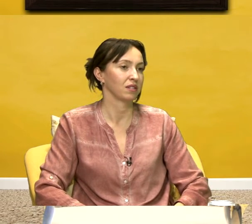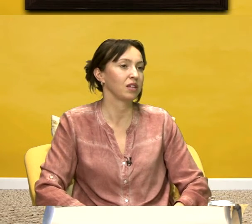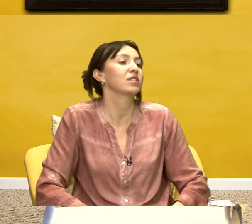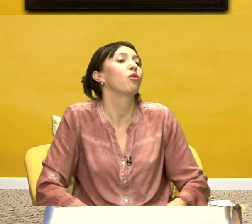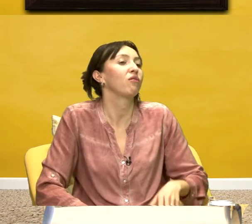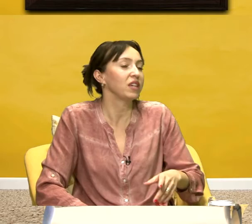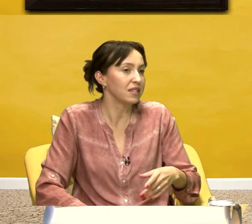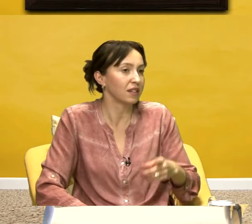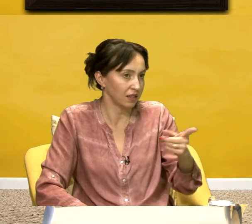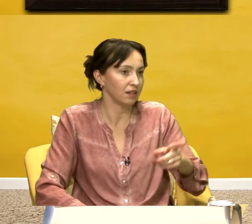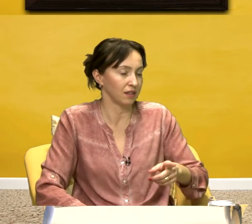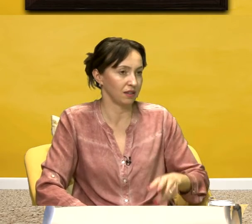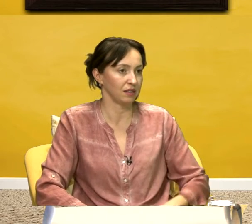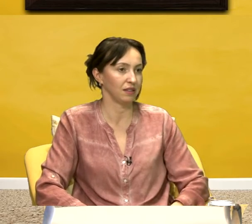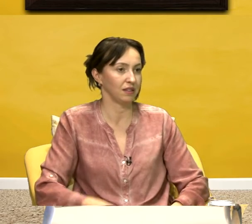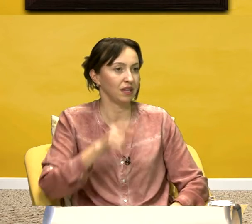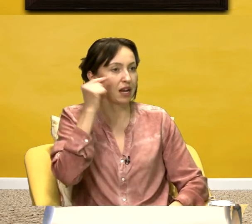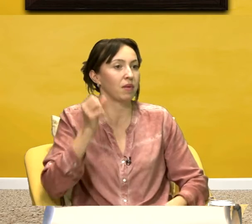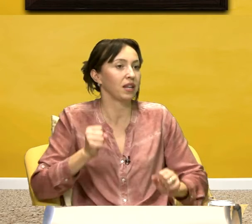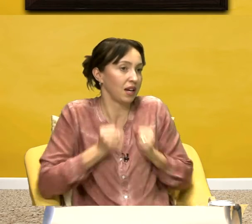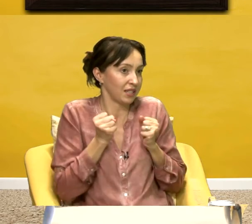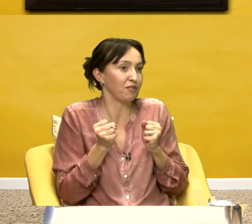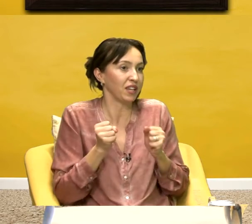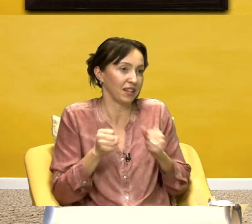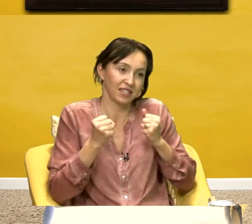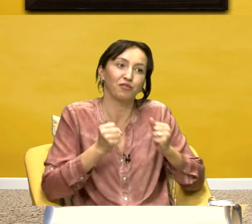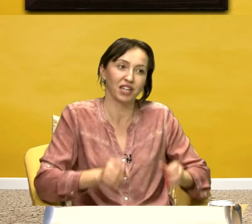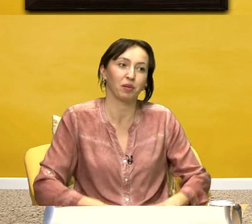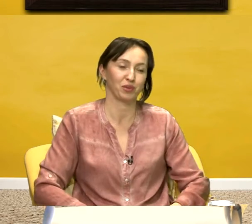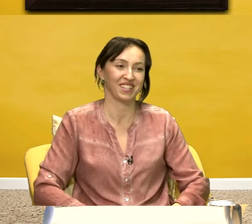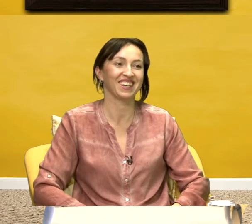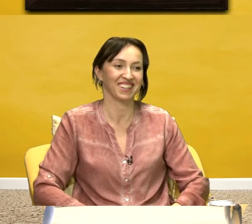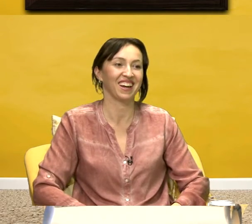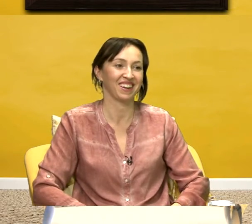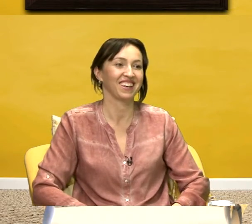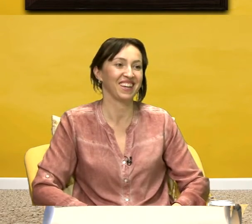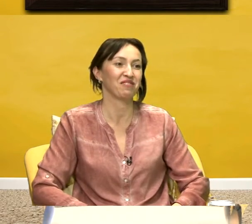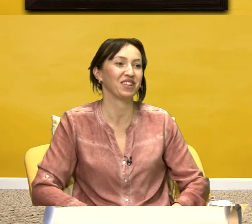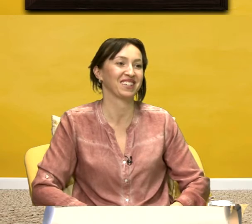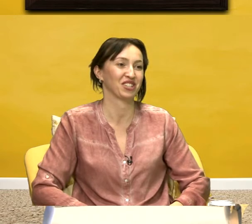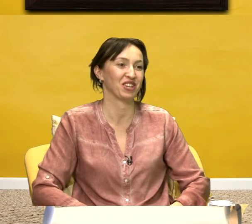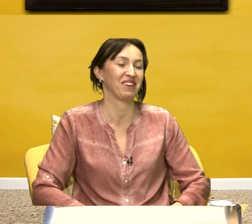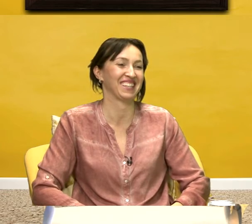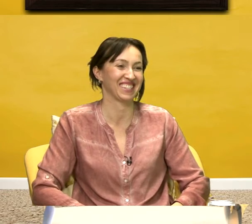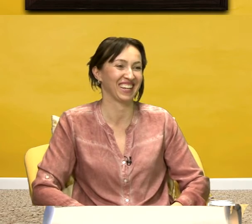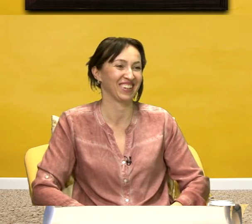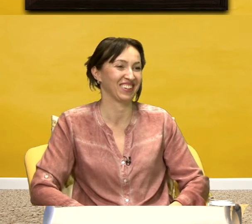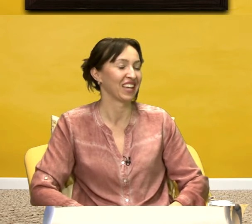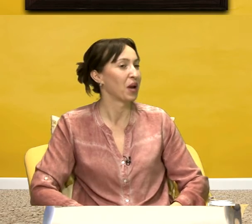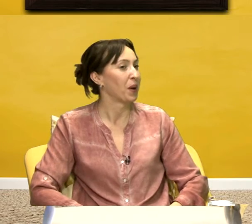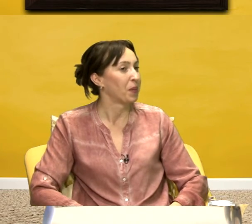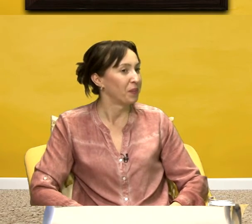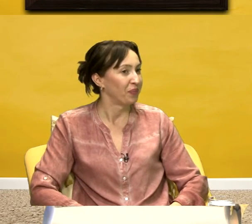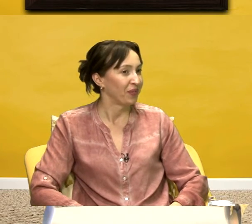vară. Eu sunt convinsă că la Maria ți-e frică puțin. Da, ei e frică să-și dea fetița la